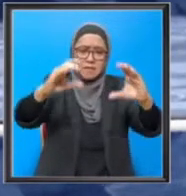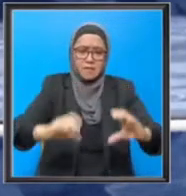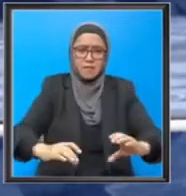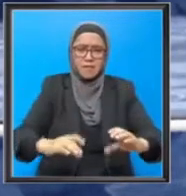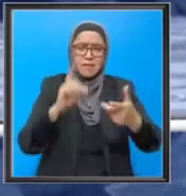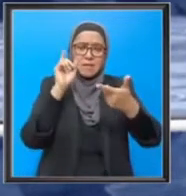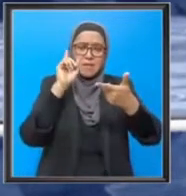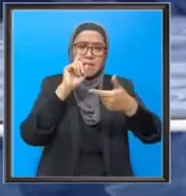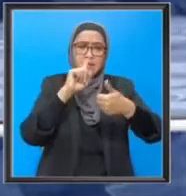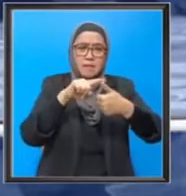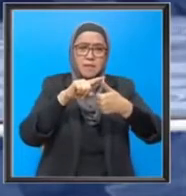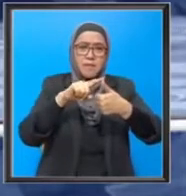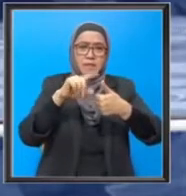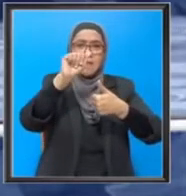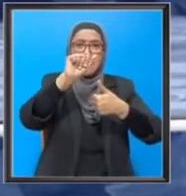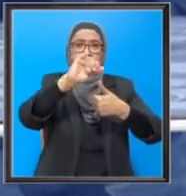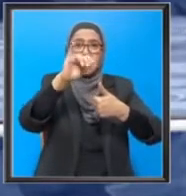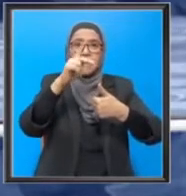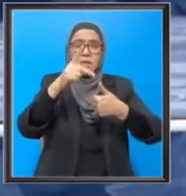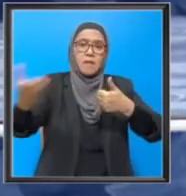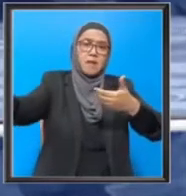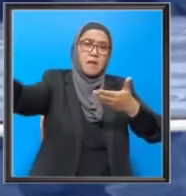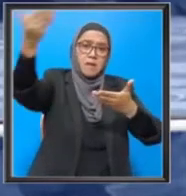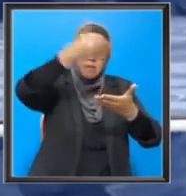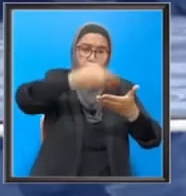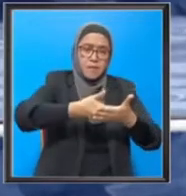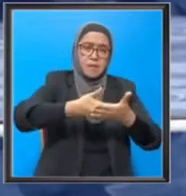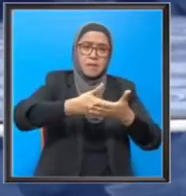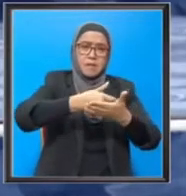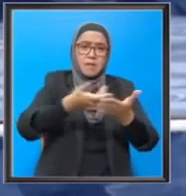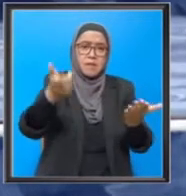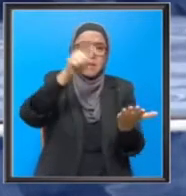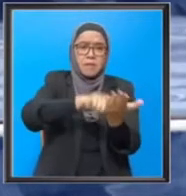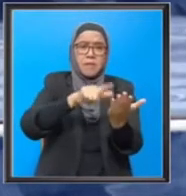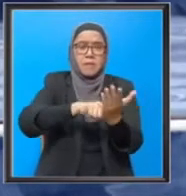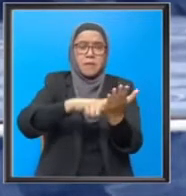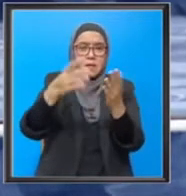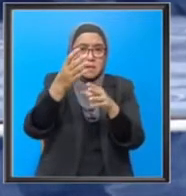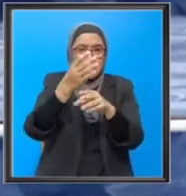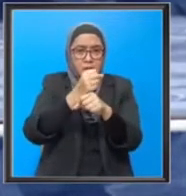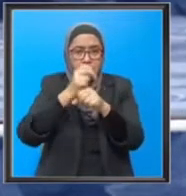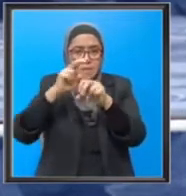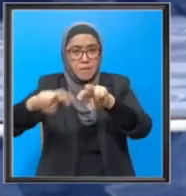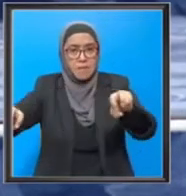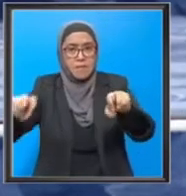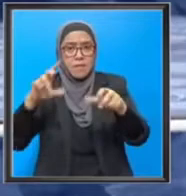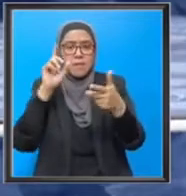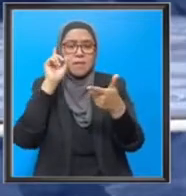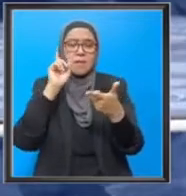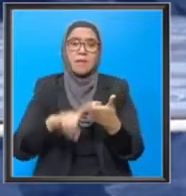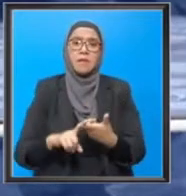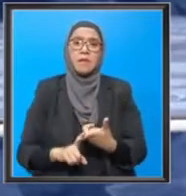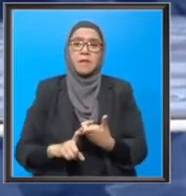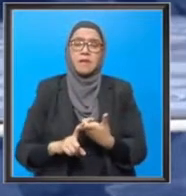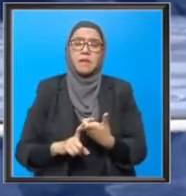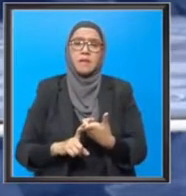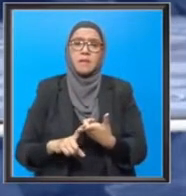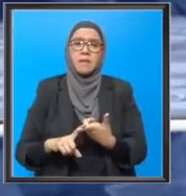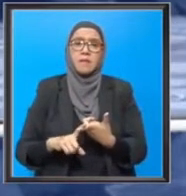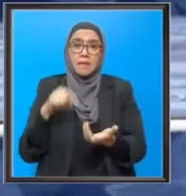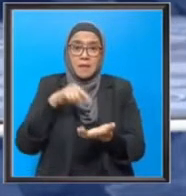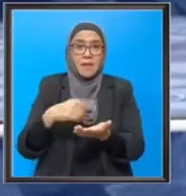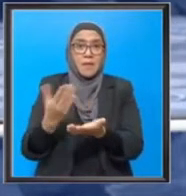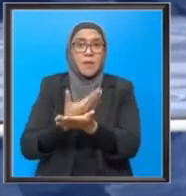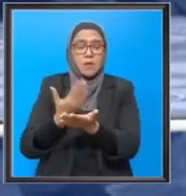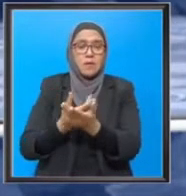mengemukakan laporan HC dapatkan Mereka kemudian nah PH kerajaan ini kagak perkembangan bawur tekak